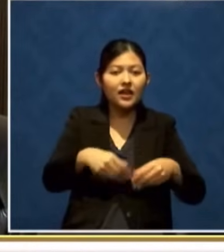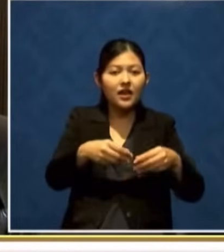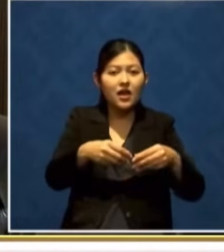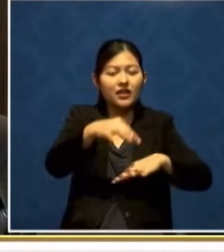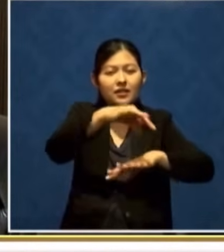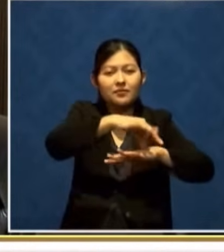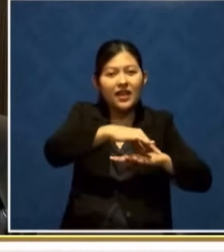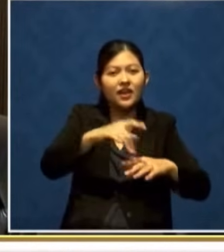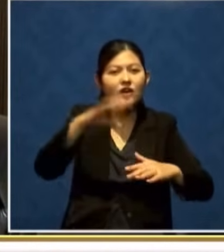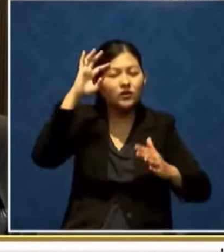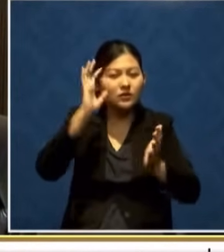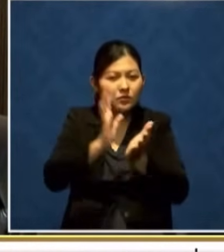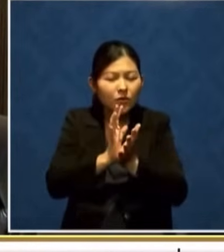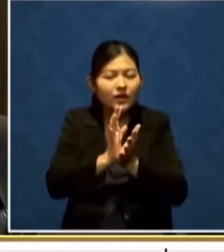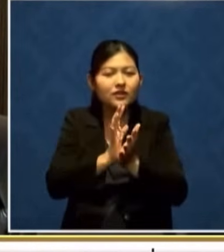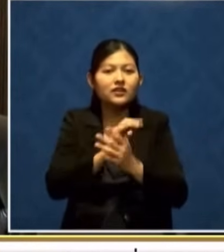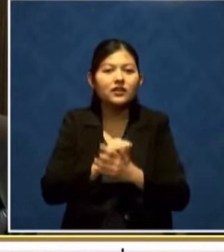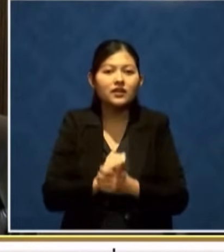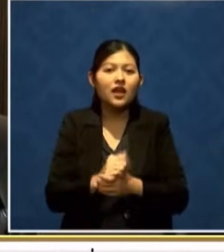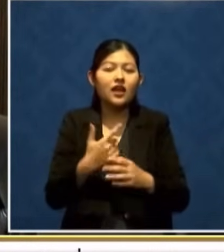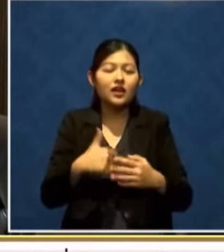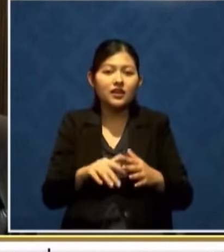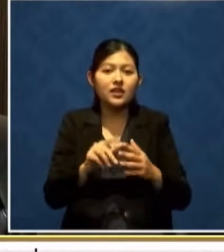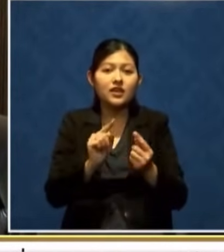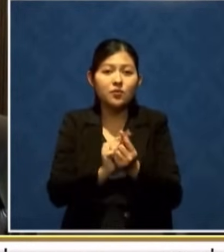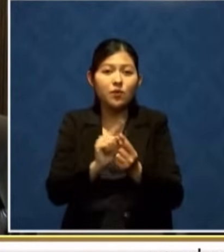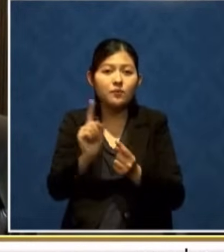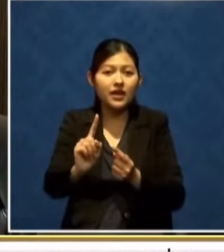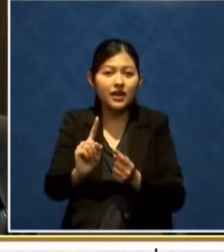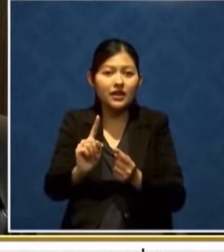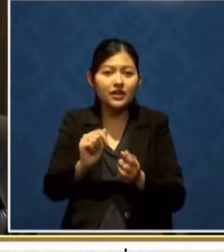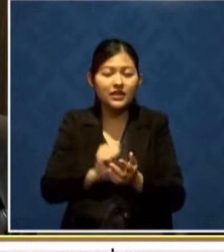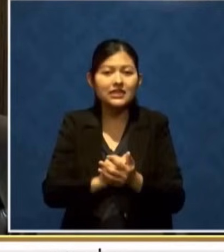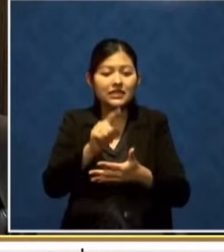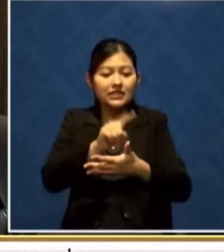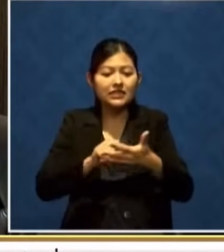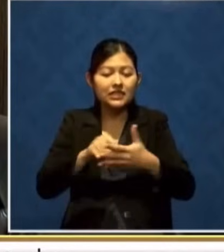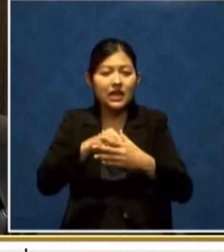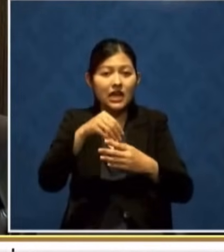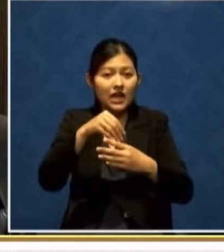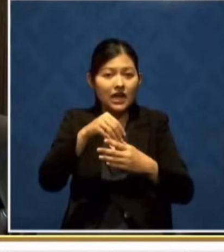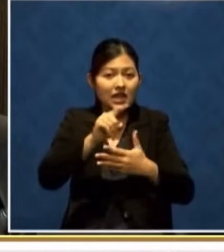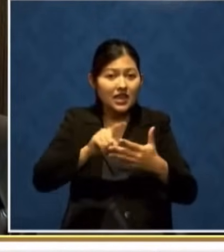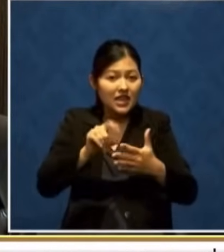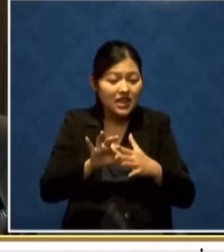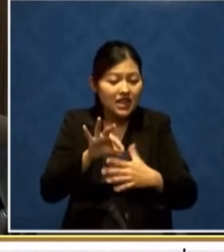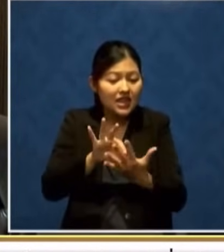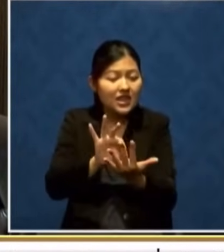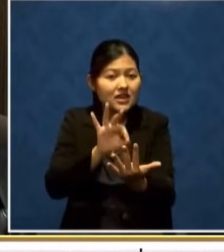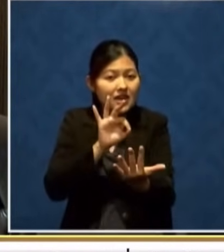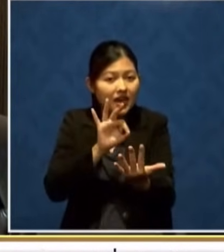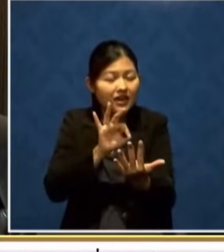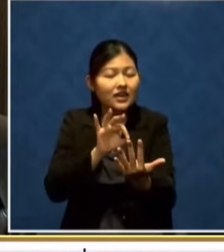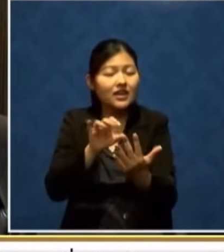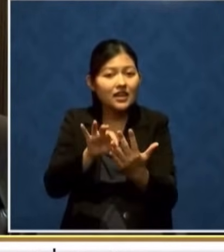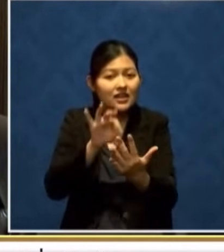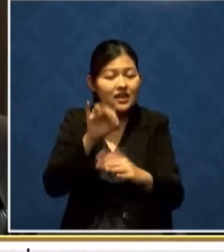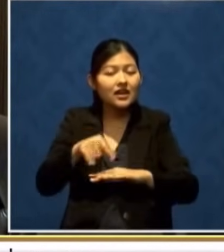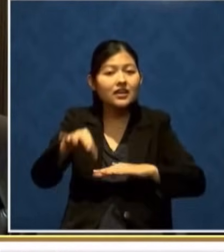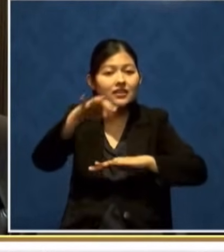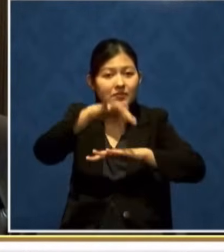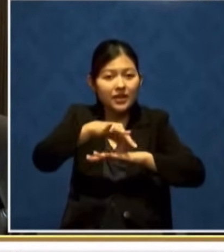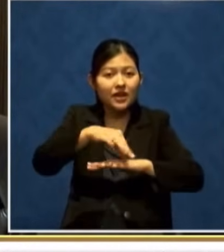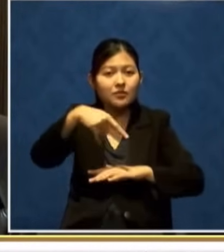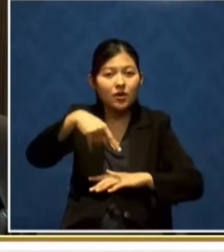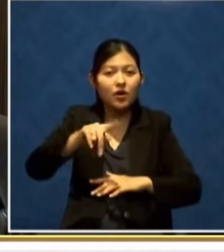นอกจากนี้ครับเหตุการณ์ดังกล่าวยังเกิดขึ้นในช่วงของการเลือกผบตรคนใหม่ทำให้ความวุ่นวายที่เกิดขึ้น